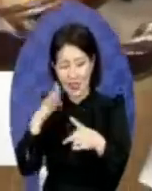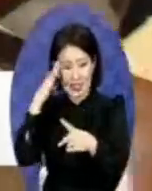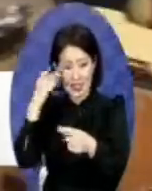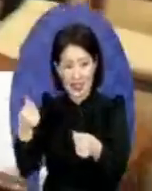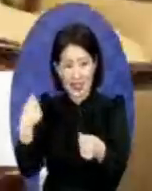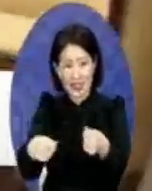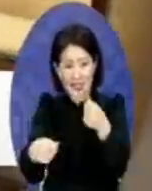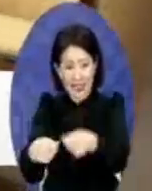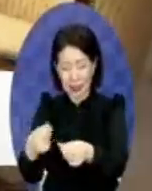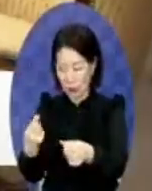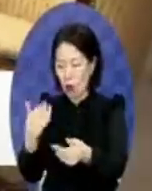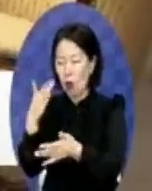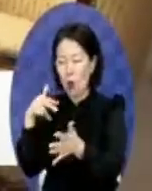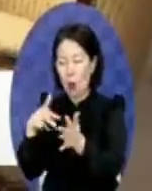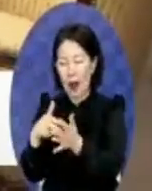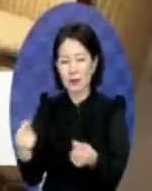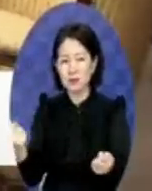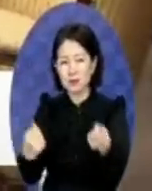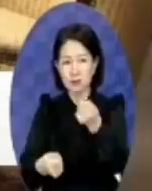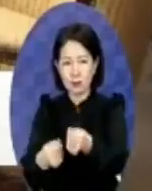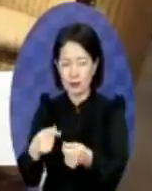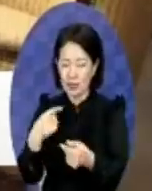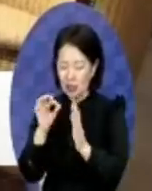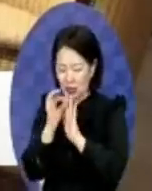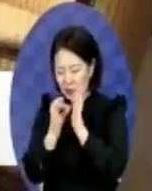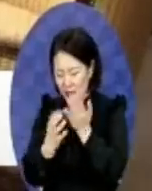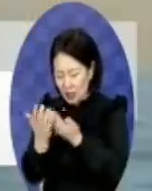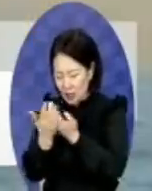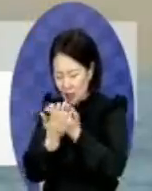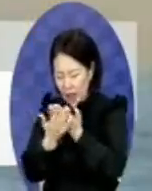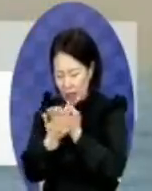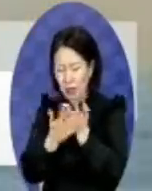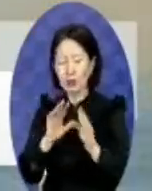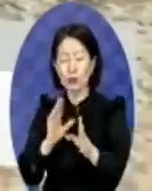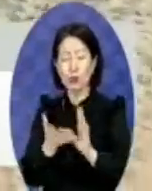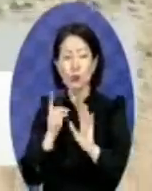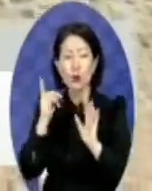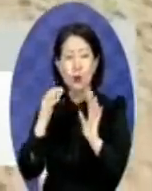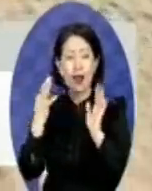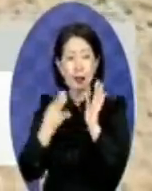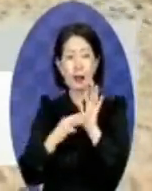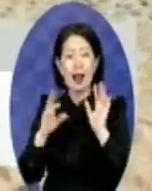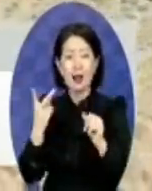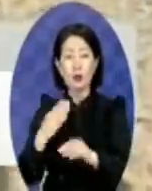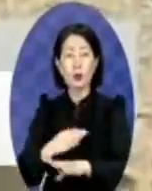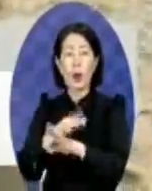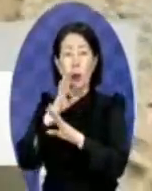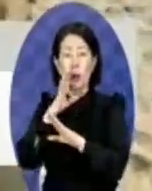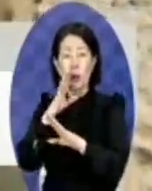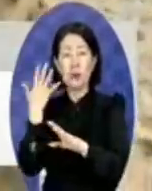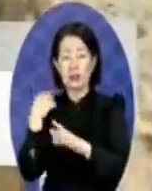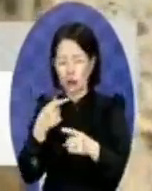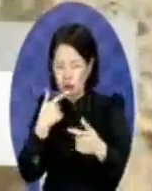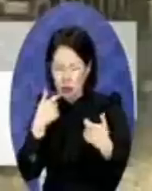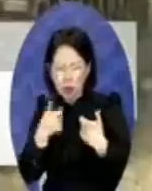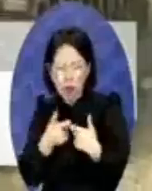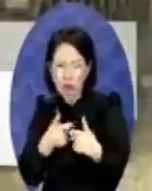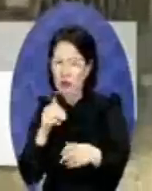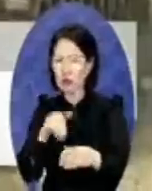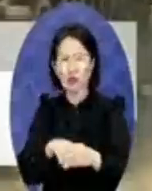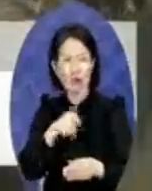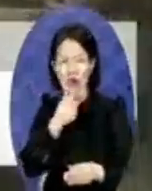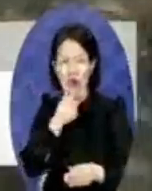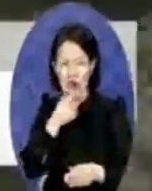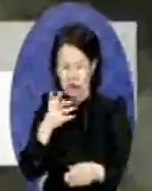оны 3-р сараас эхлээд хилэлцээ хийсэн ч гэсэн 2018 оны 12-р сар гэхэд дуусах товтой байсан ч тохиролцоонд хүрч чадаагүй. За